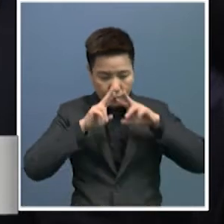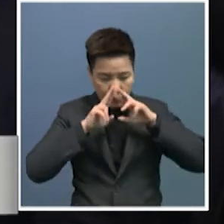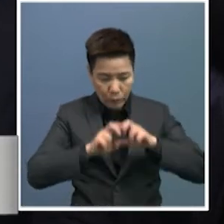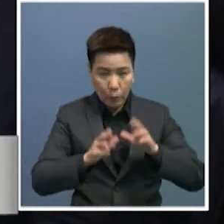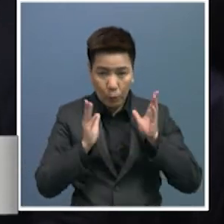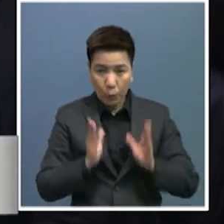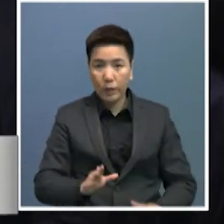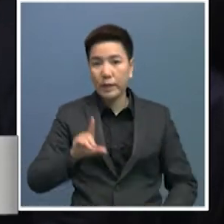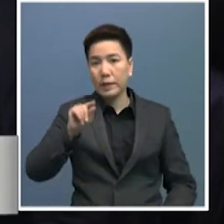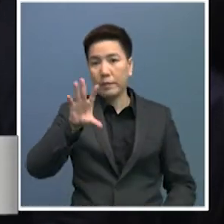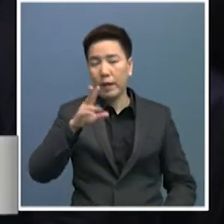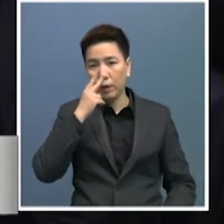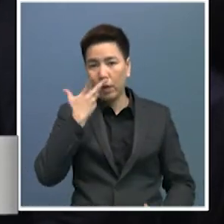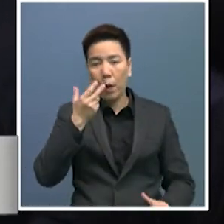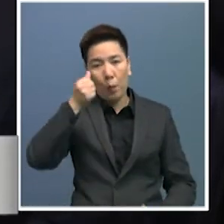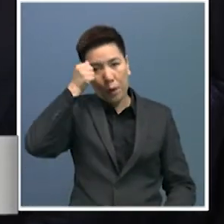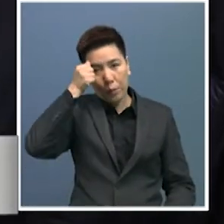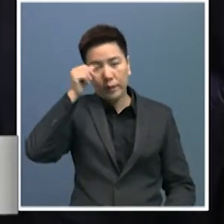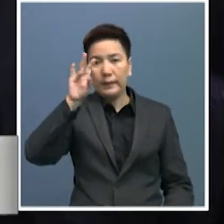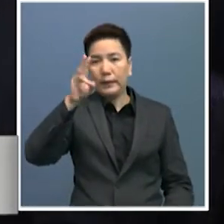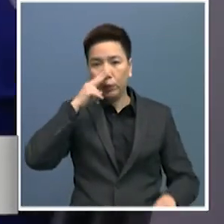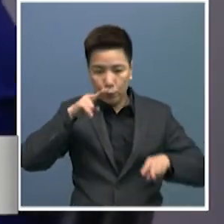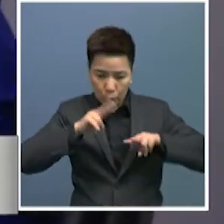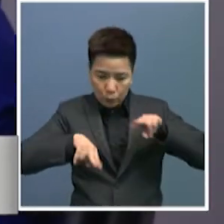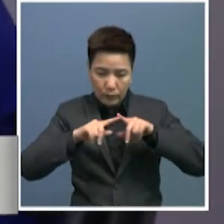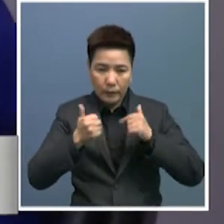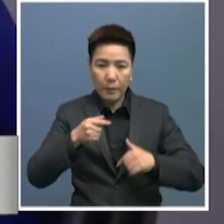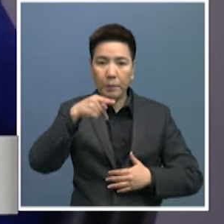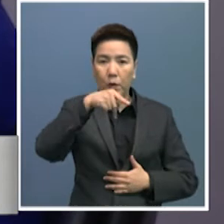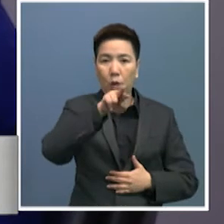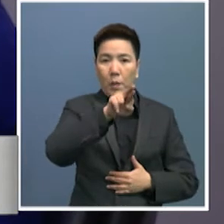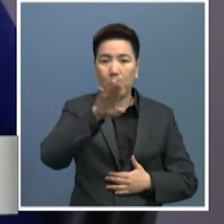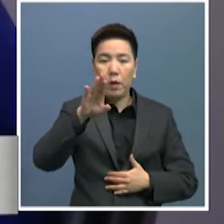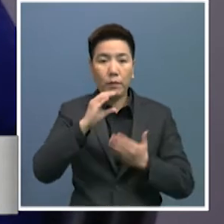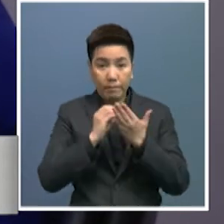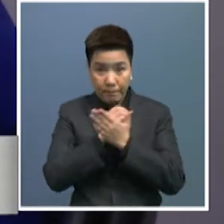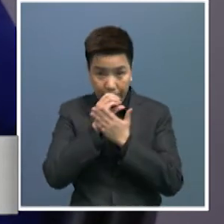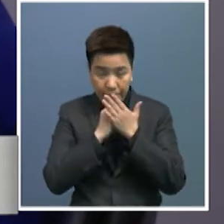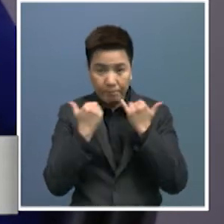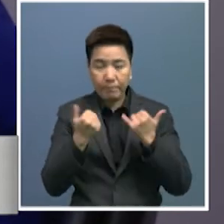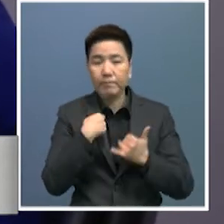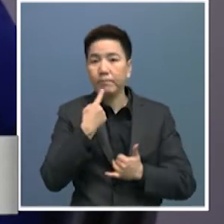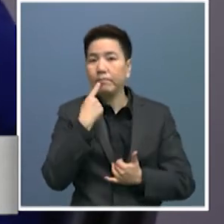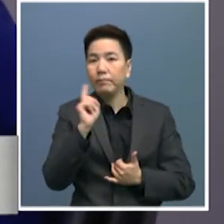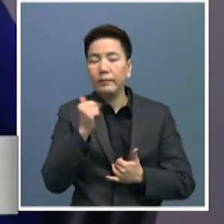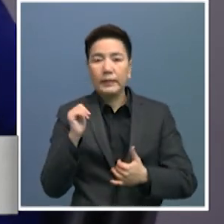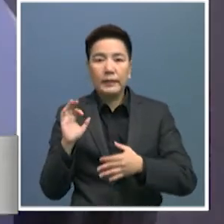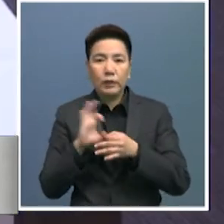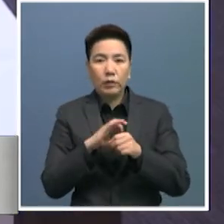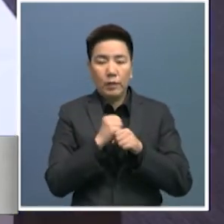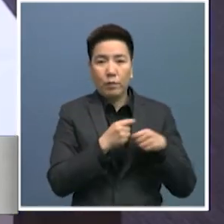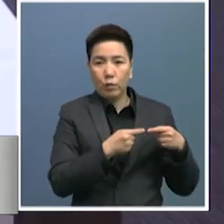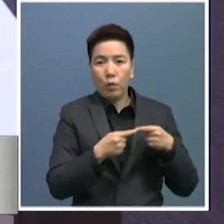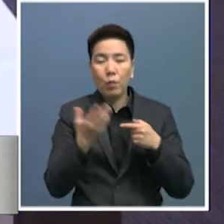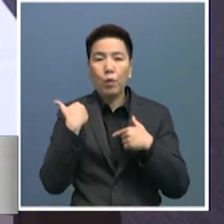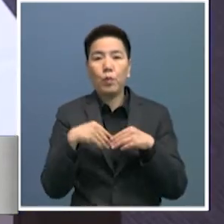25คนและญัตติ 7วันค่ะส่วนร่างพระราชบัญญัติยาเสพติดให้โทษเดี๋ยวก็บอกว่าเป็นการพิจารณาต่อเนื่อง